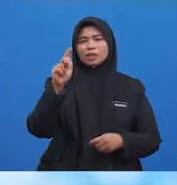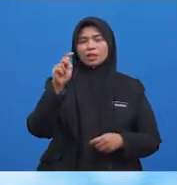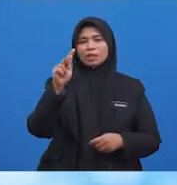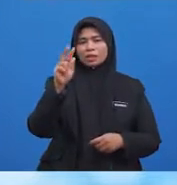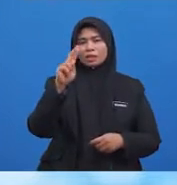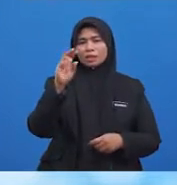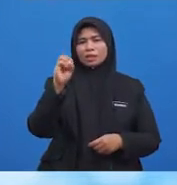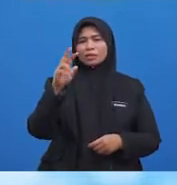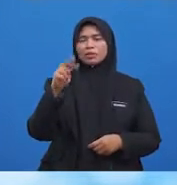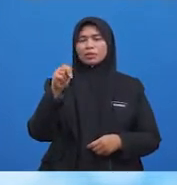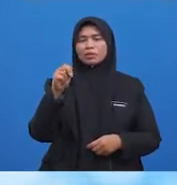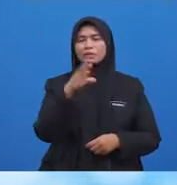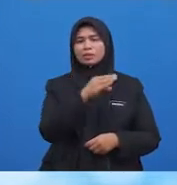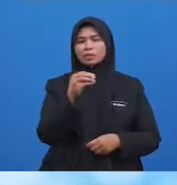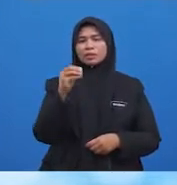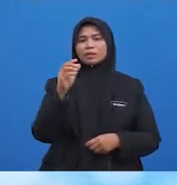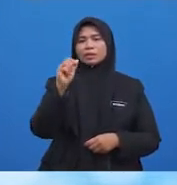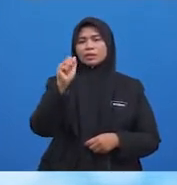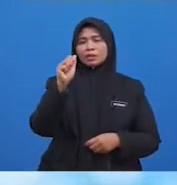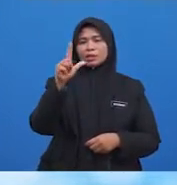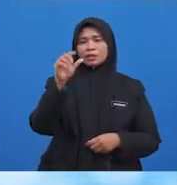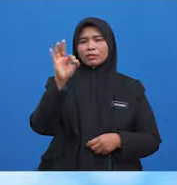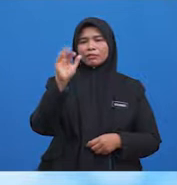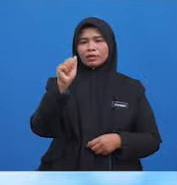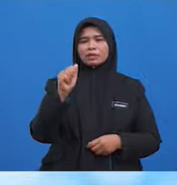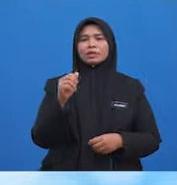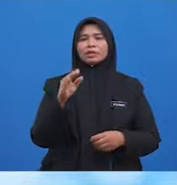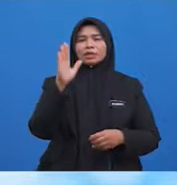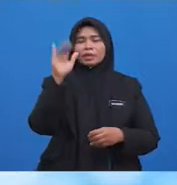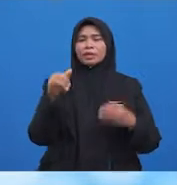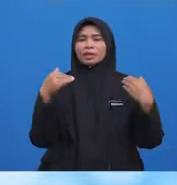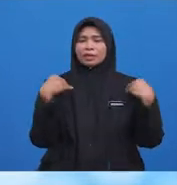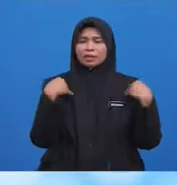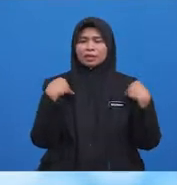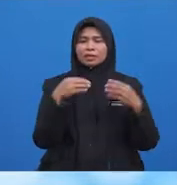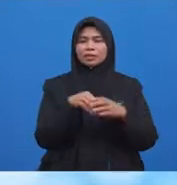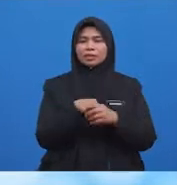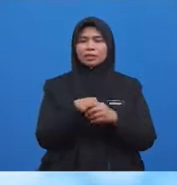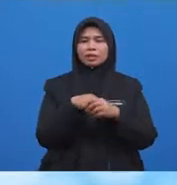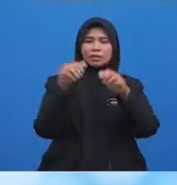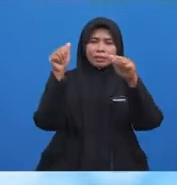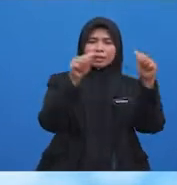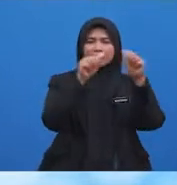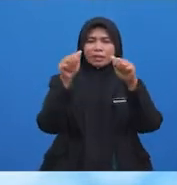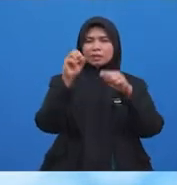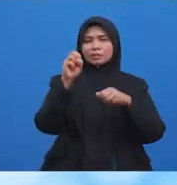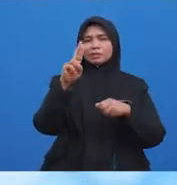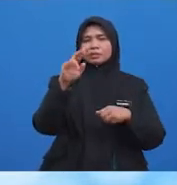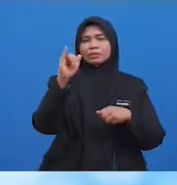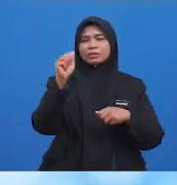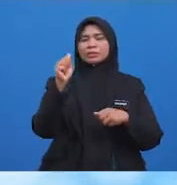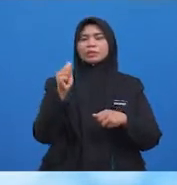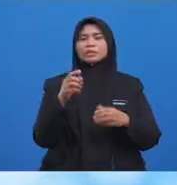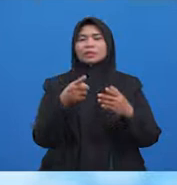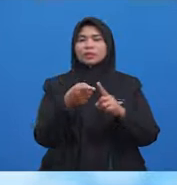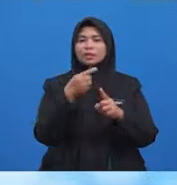proton dan Sara Alfa yang terdapat dalam angin Surya dari